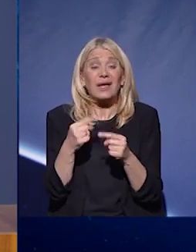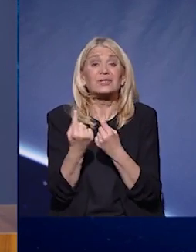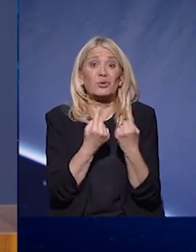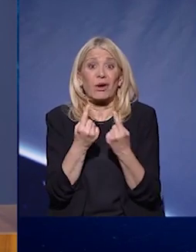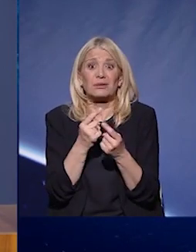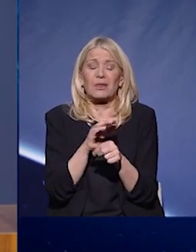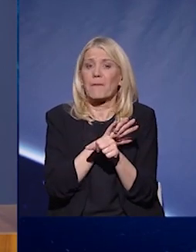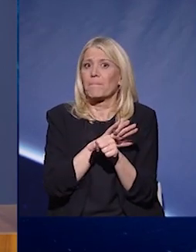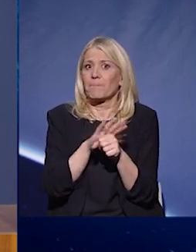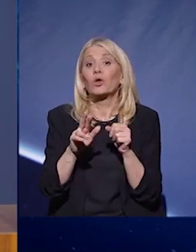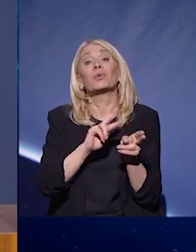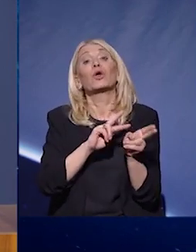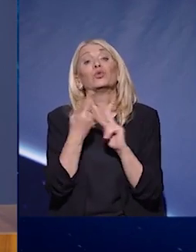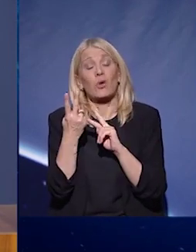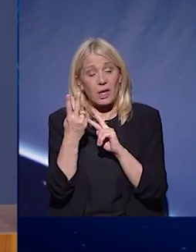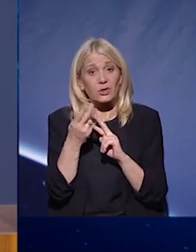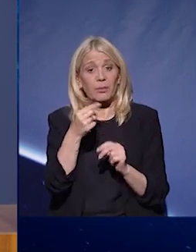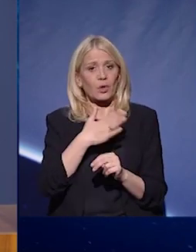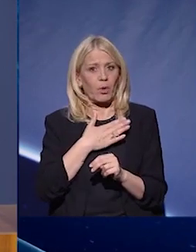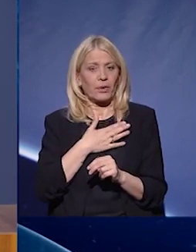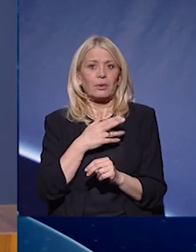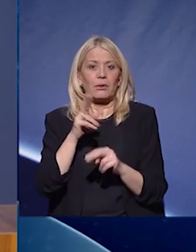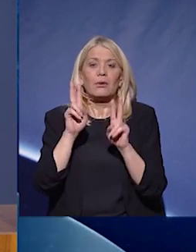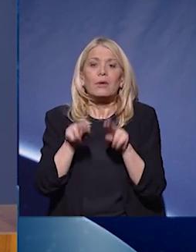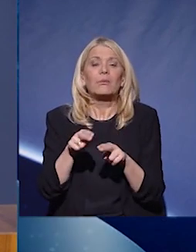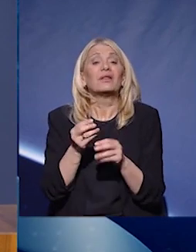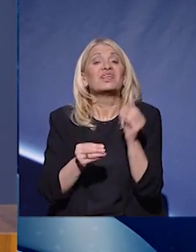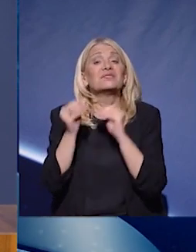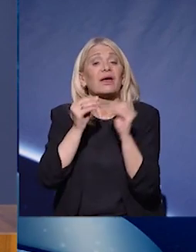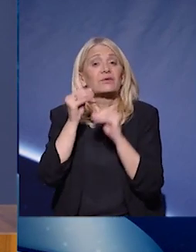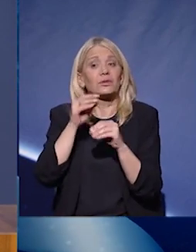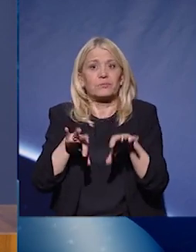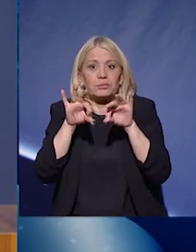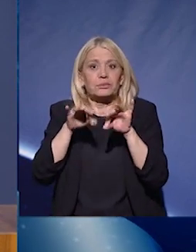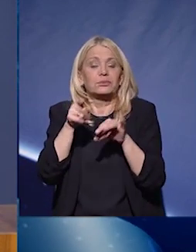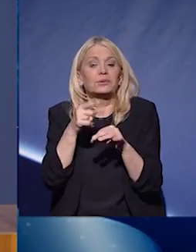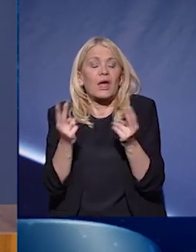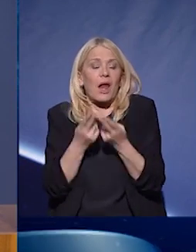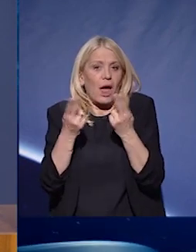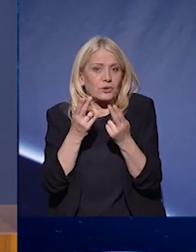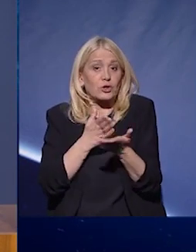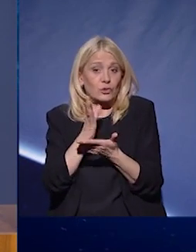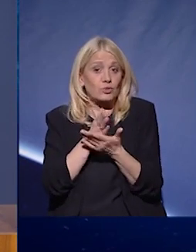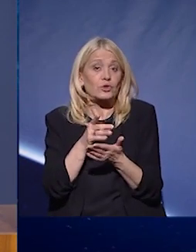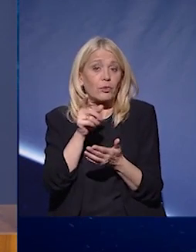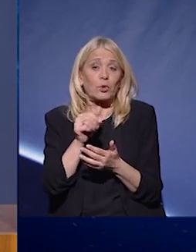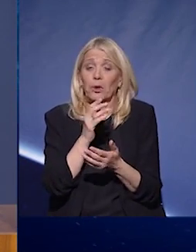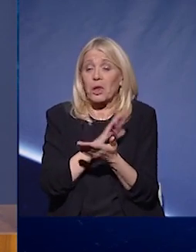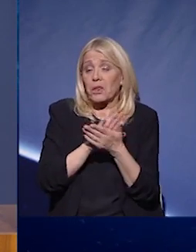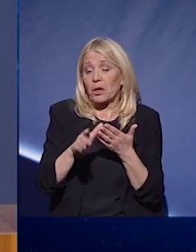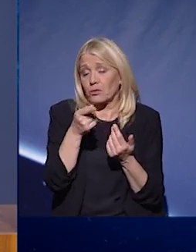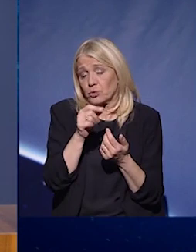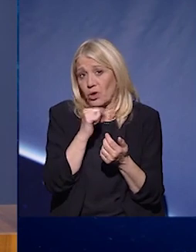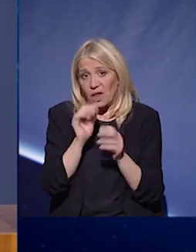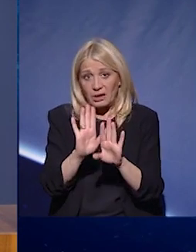situacija potpuno drugačija. Sad ćemo opet imati sve više otkrivanja tih blagih slučajeva i to je jednostavno